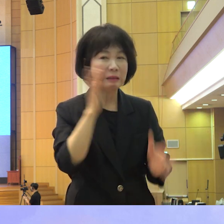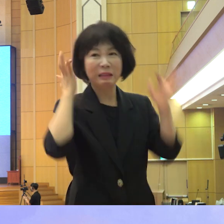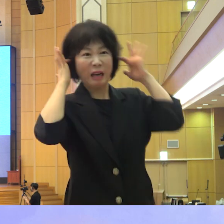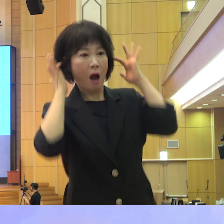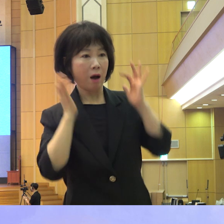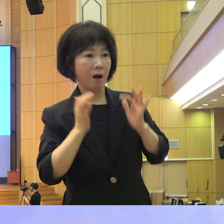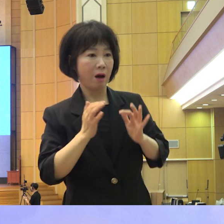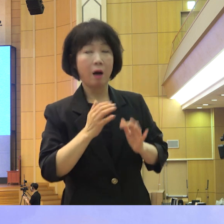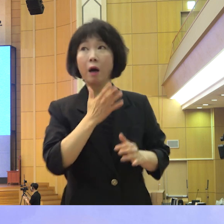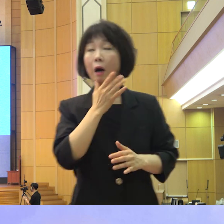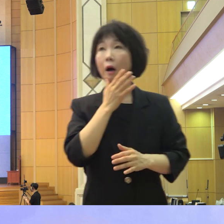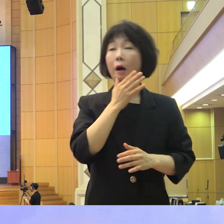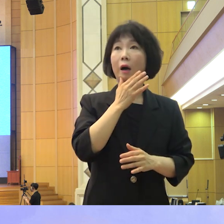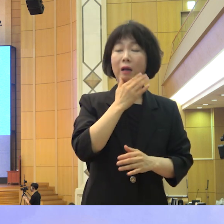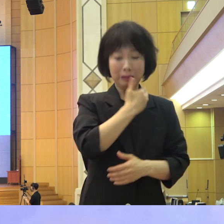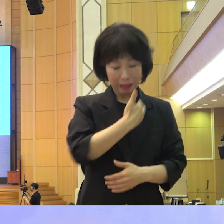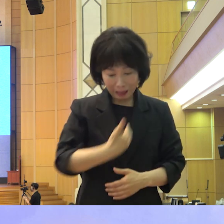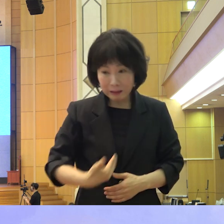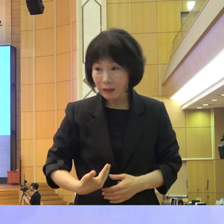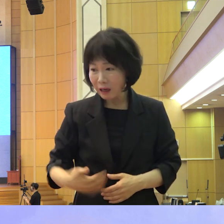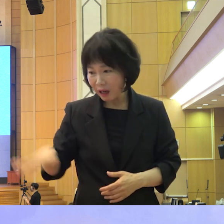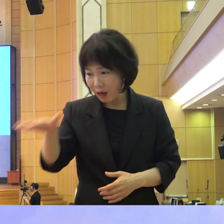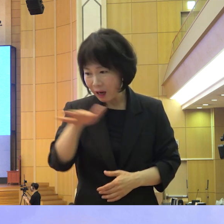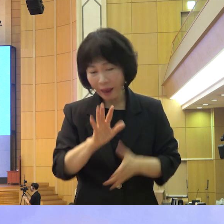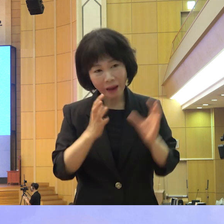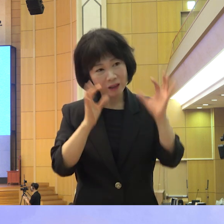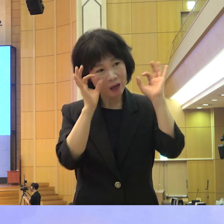제자들은 아이들이 귀찮았어요.